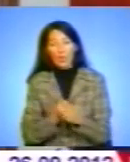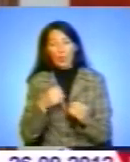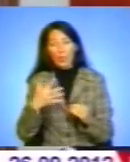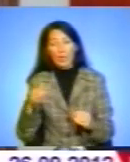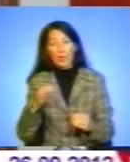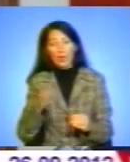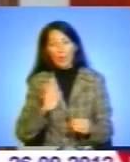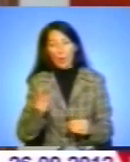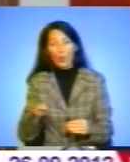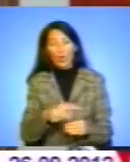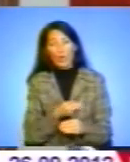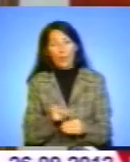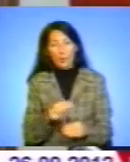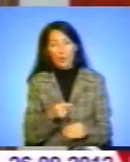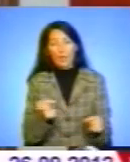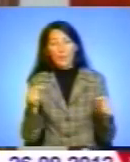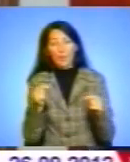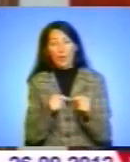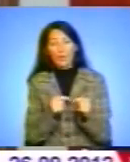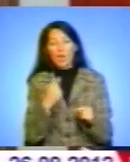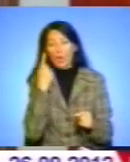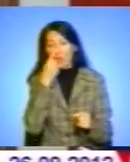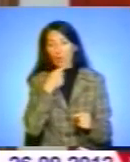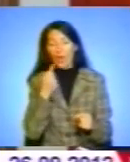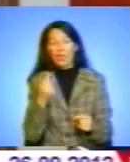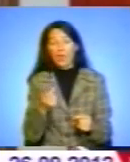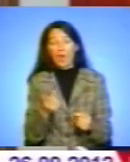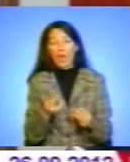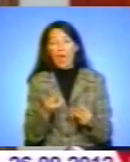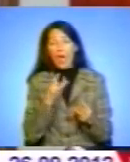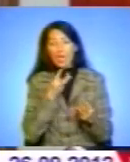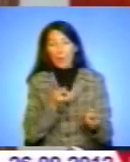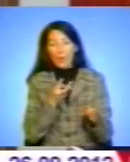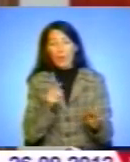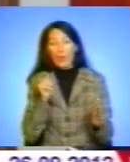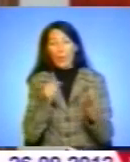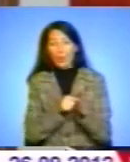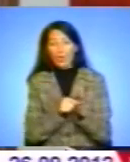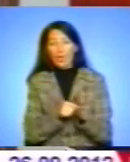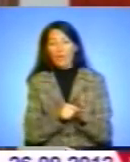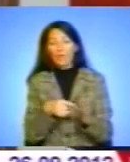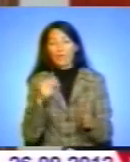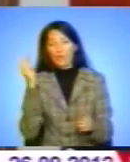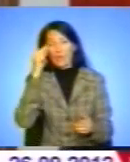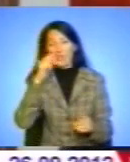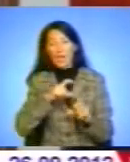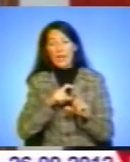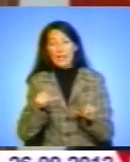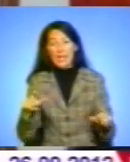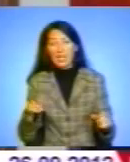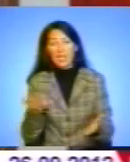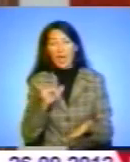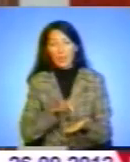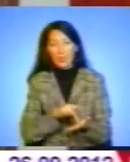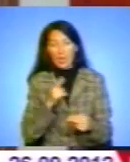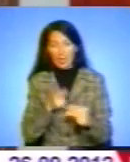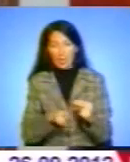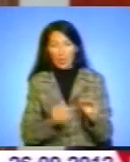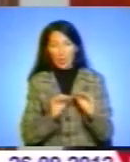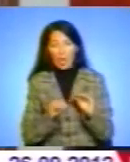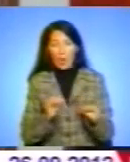виправлені. Встановлюються індивідуальні теплові пункти в навчальні заклади міста, закінчується